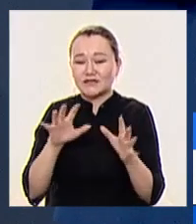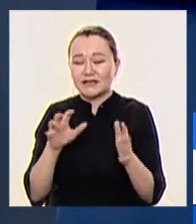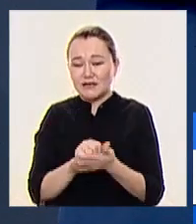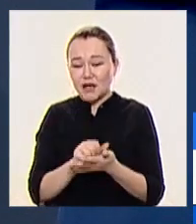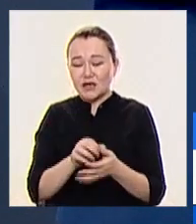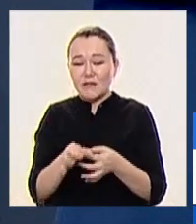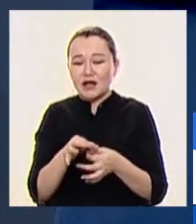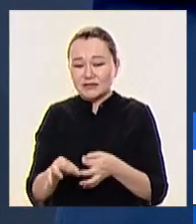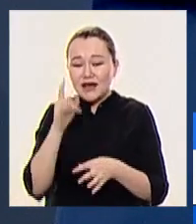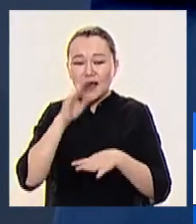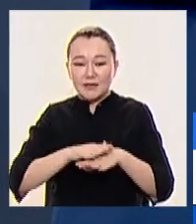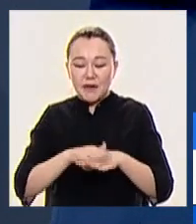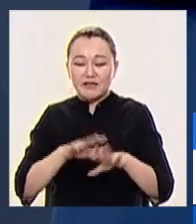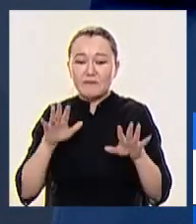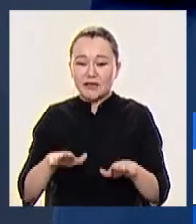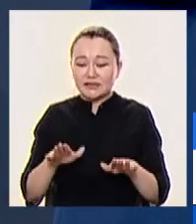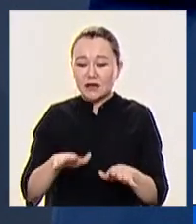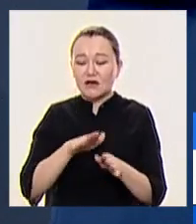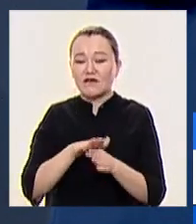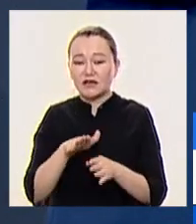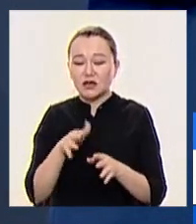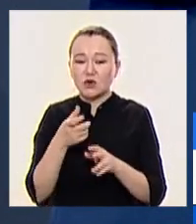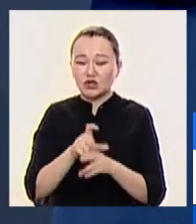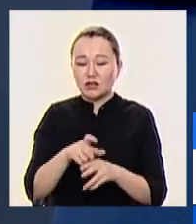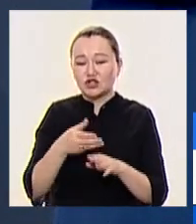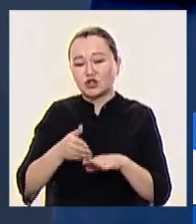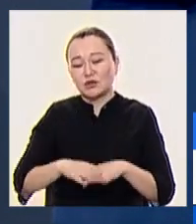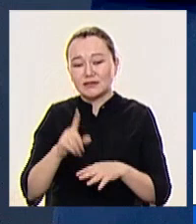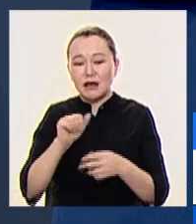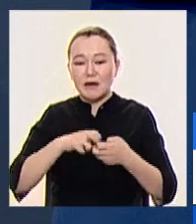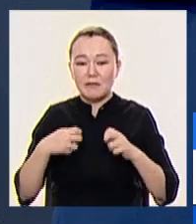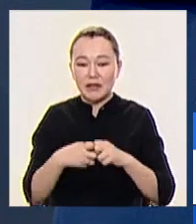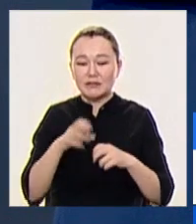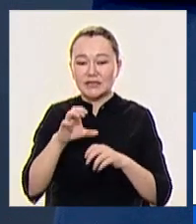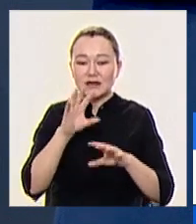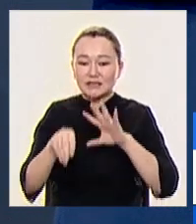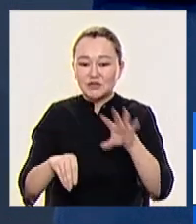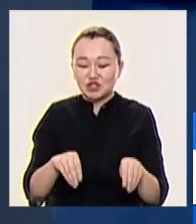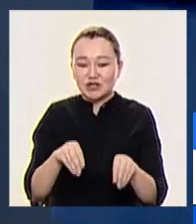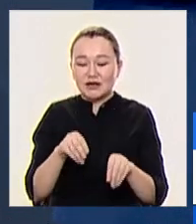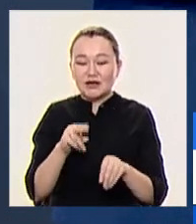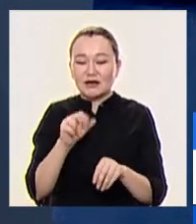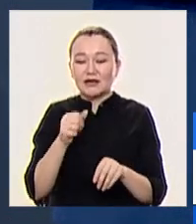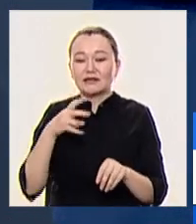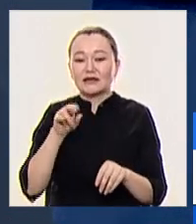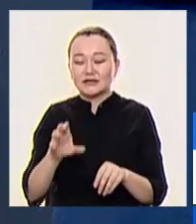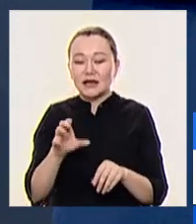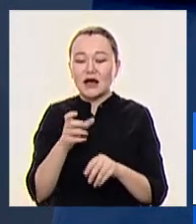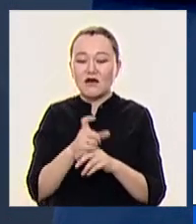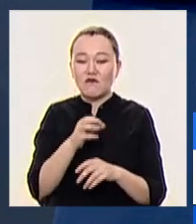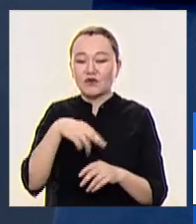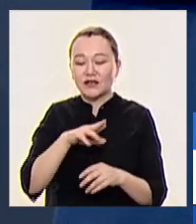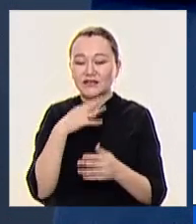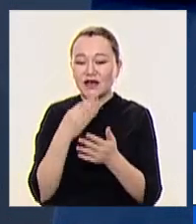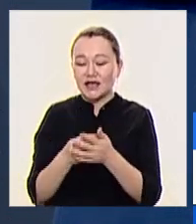акиматы. Для местных исполнительных органов это становится обузой из-за проблем с размещением кандасов. По данным фонда